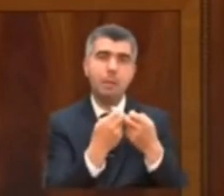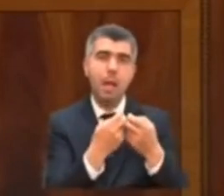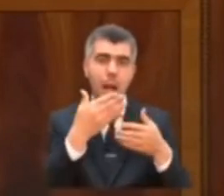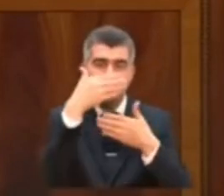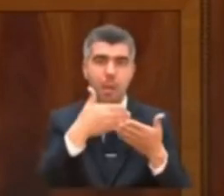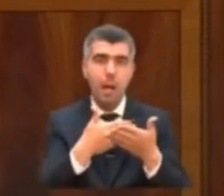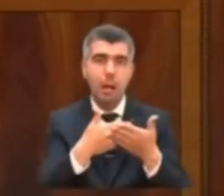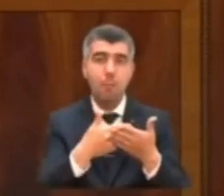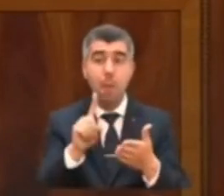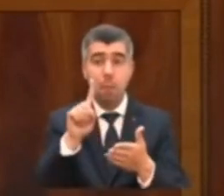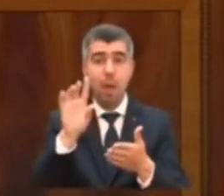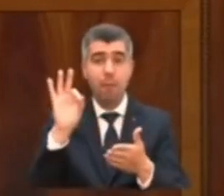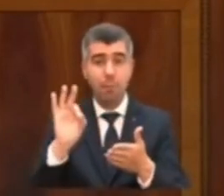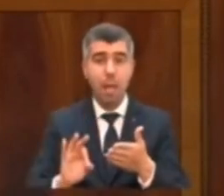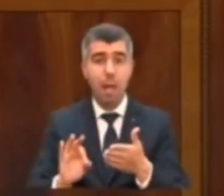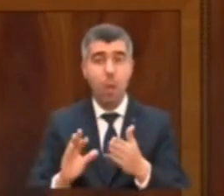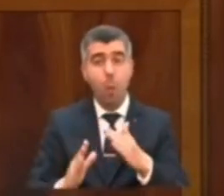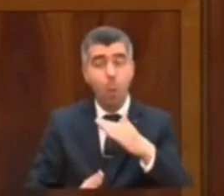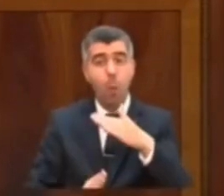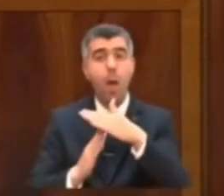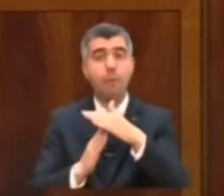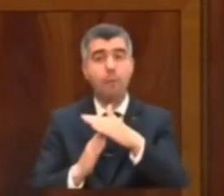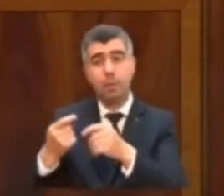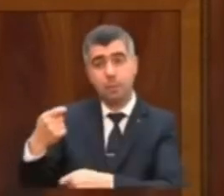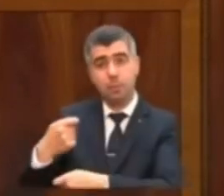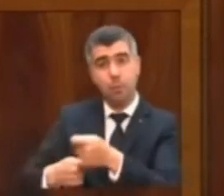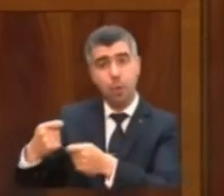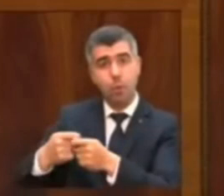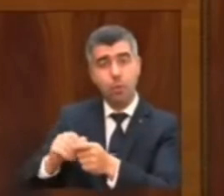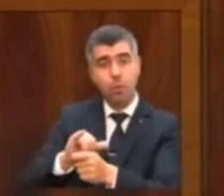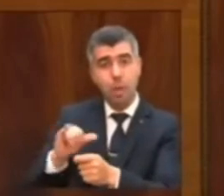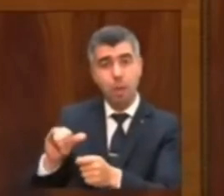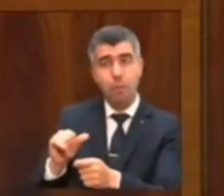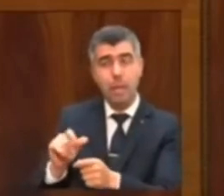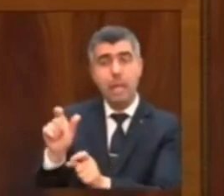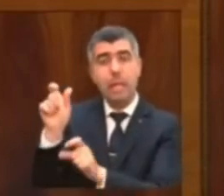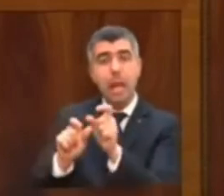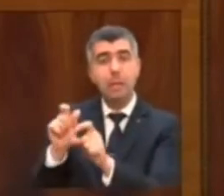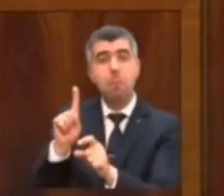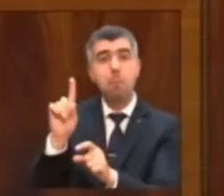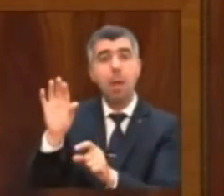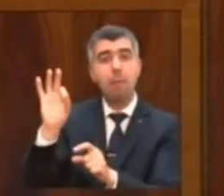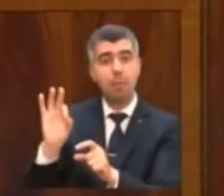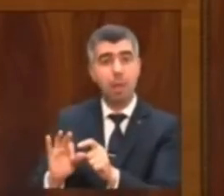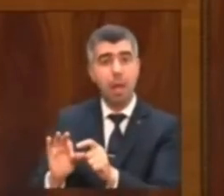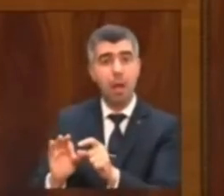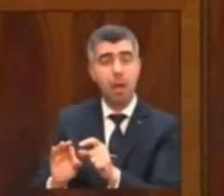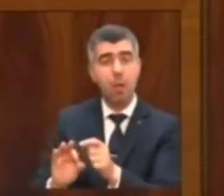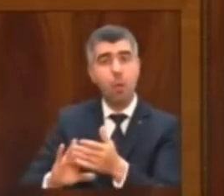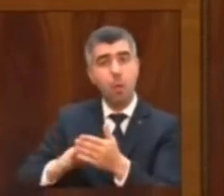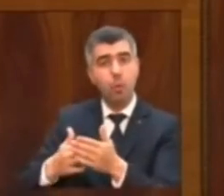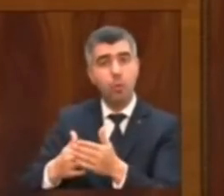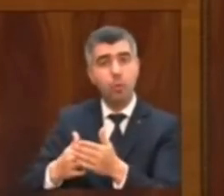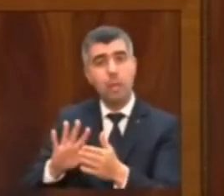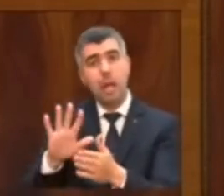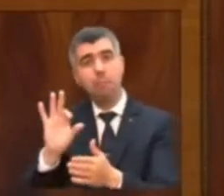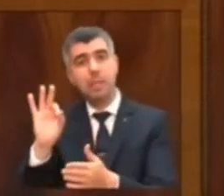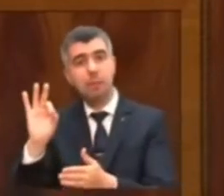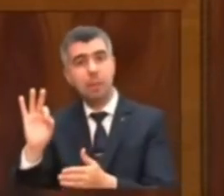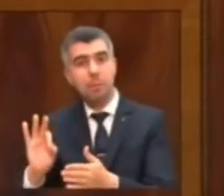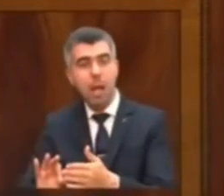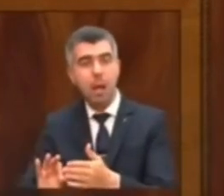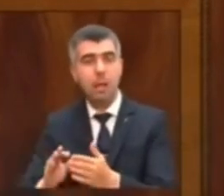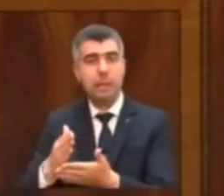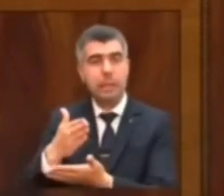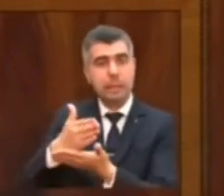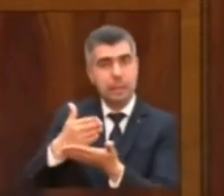الاقتصاد 100%، ميمكنش تسمح بالناس يتجولوا 100%، إذا خصهم يسمحوا النص ويخليوا النص.